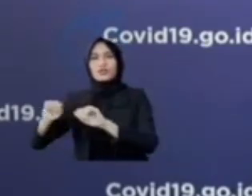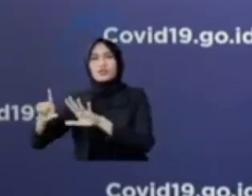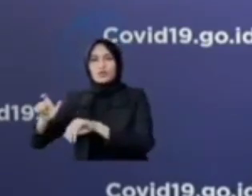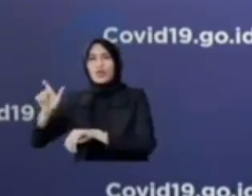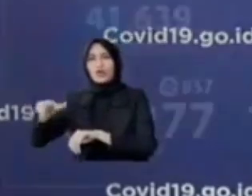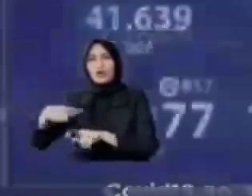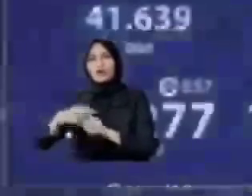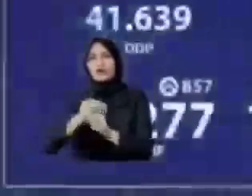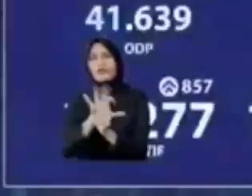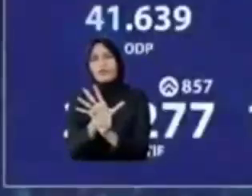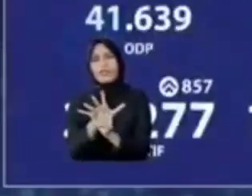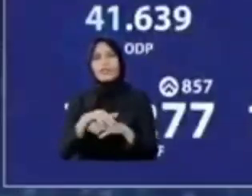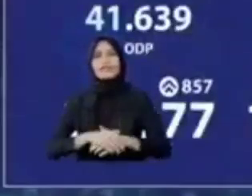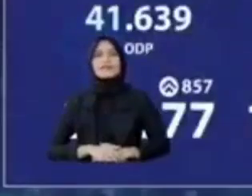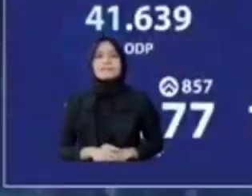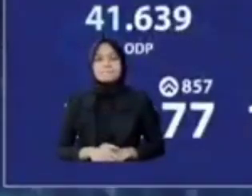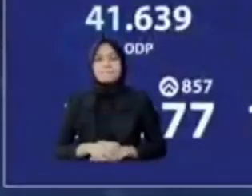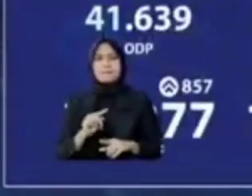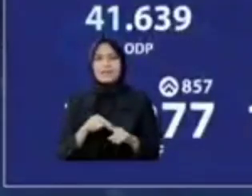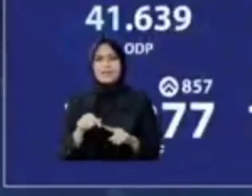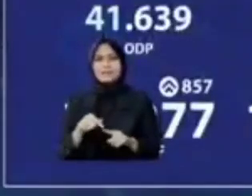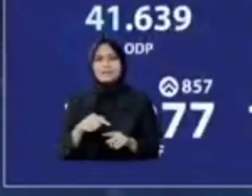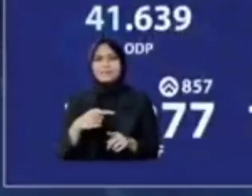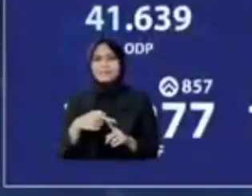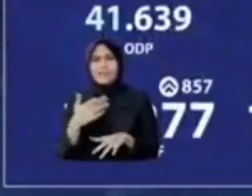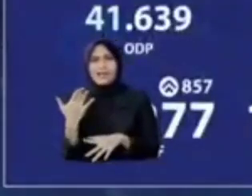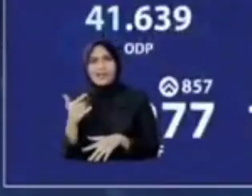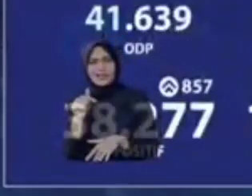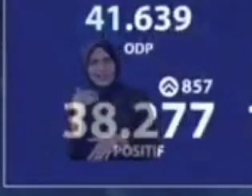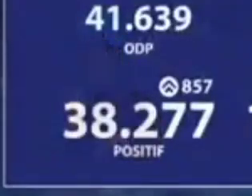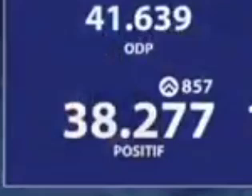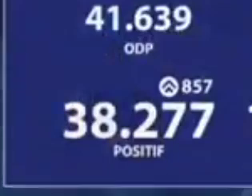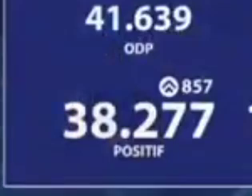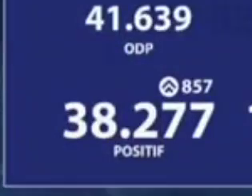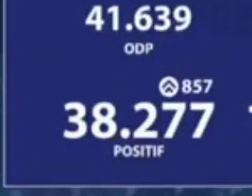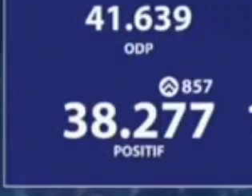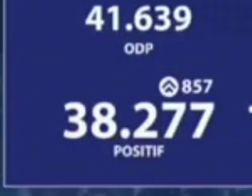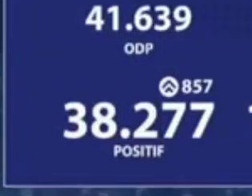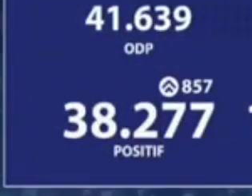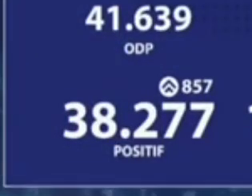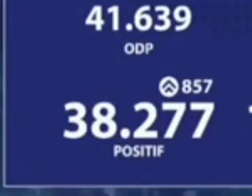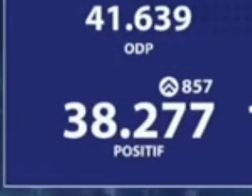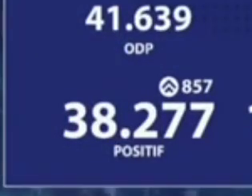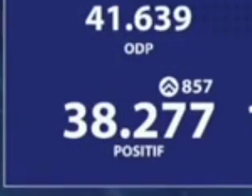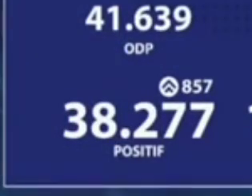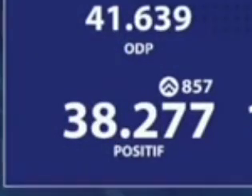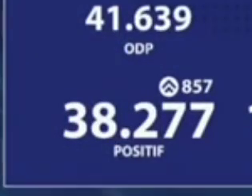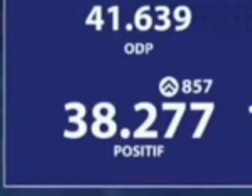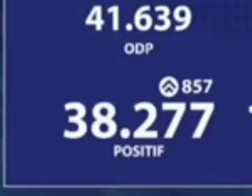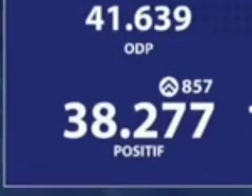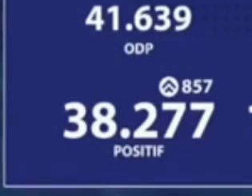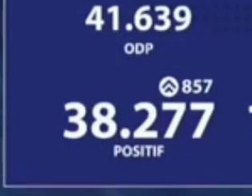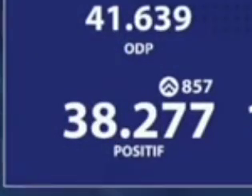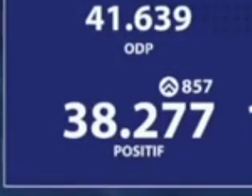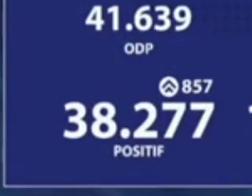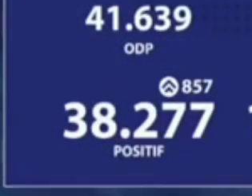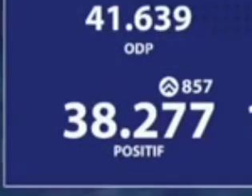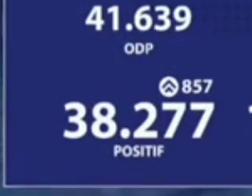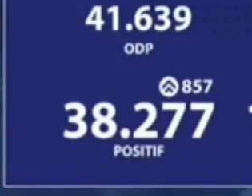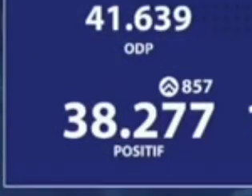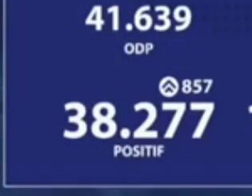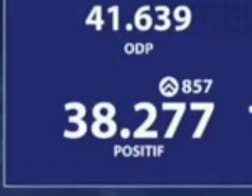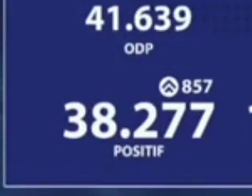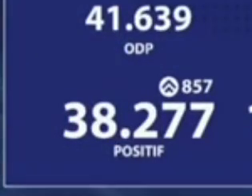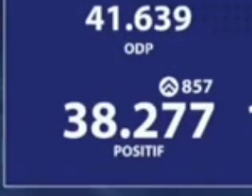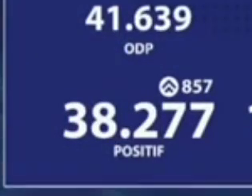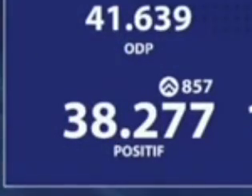38.277 orang. Namun angka ini tentunya tidak tersebar merata di seluruh wilayah tanah air. Kalau kita